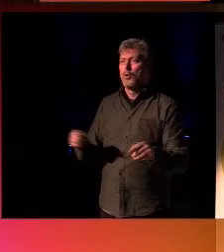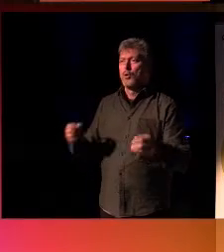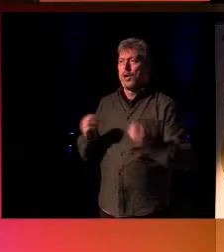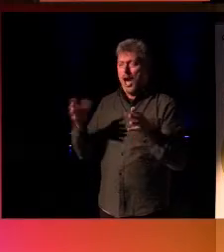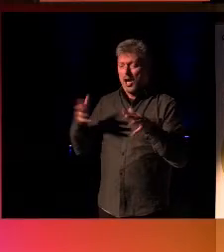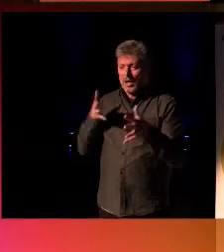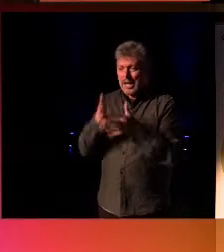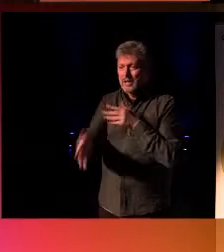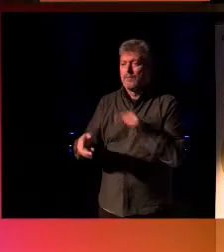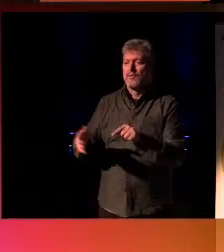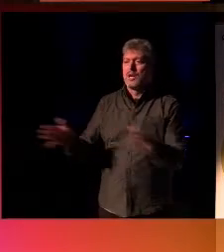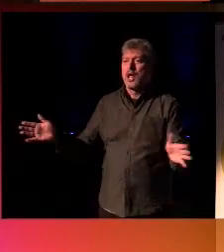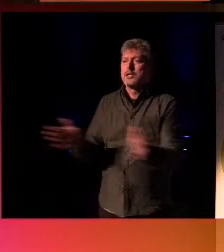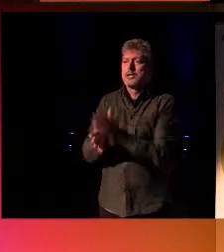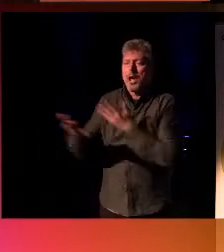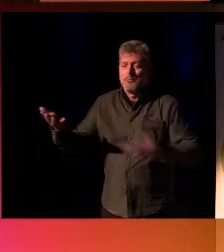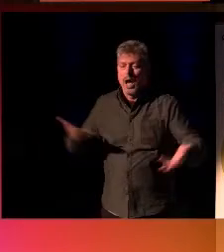over oss.